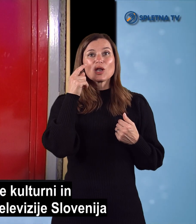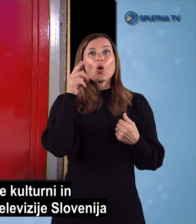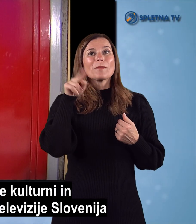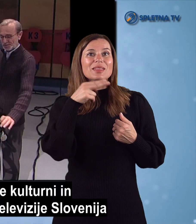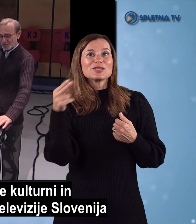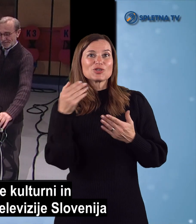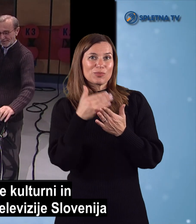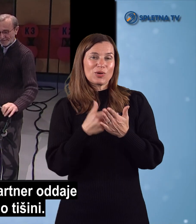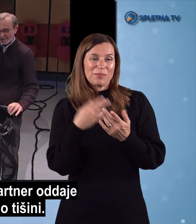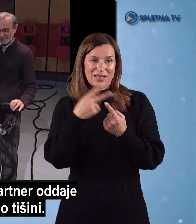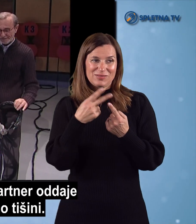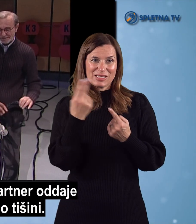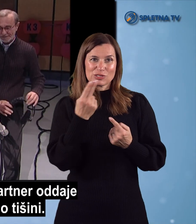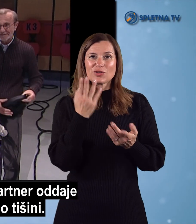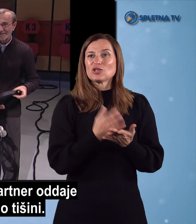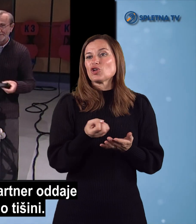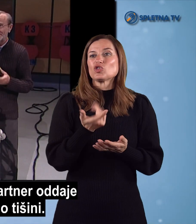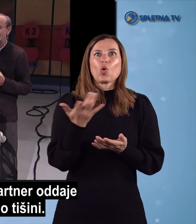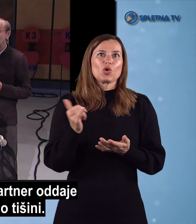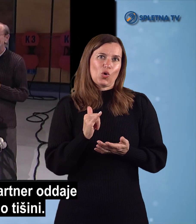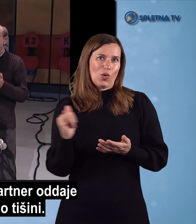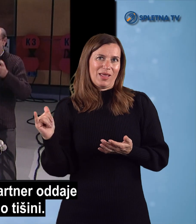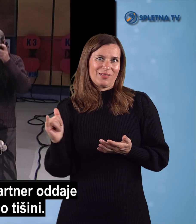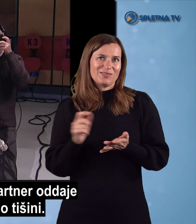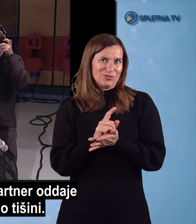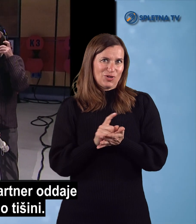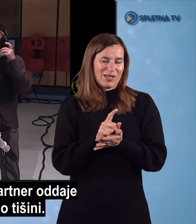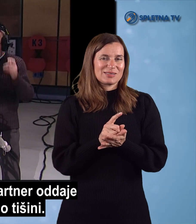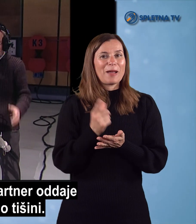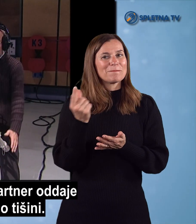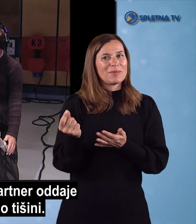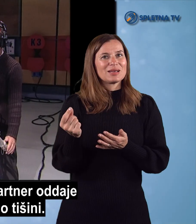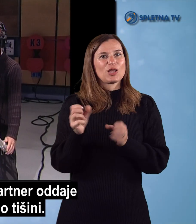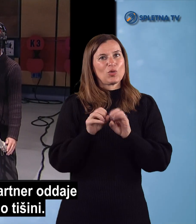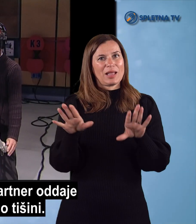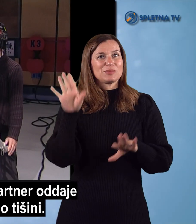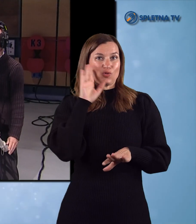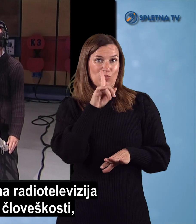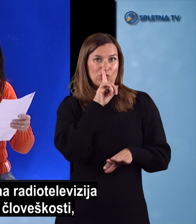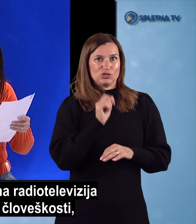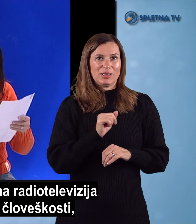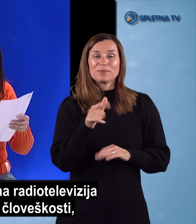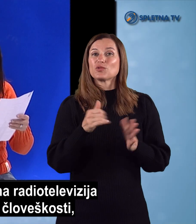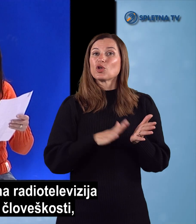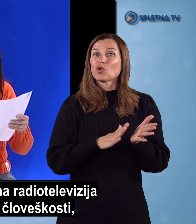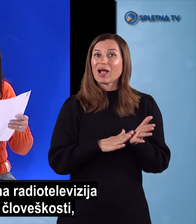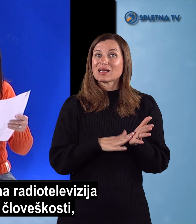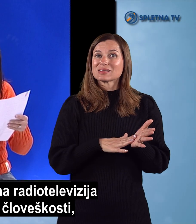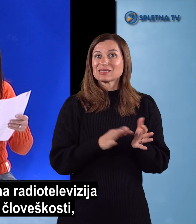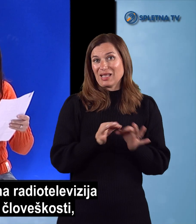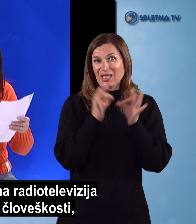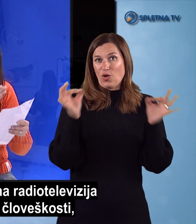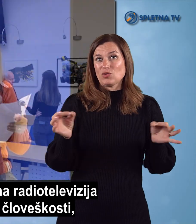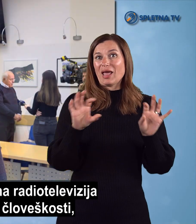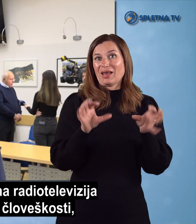umetniški program Televizije Slovenije že toliko časa partner oddaje Prisluhnimo tišini. To je dokaz, da